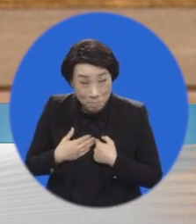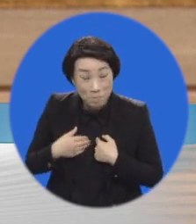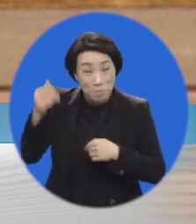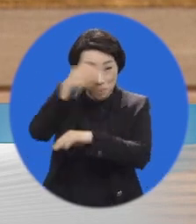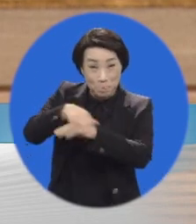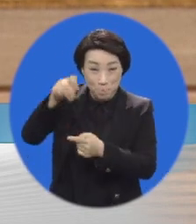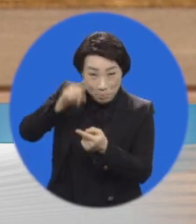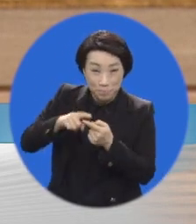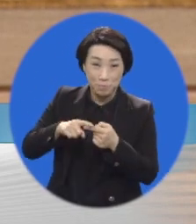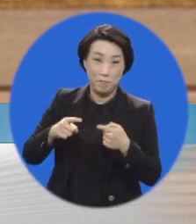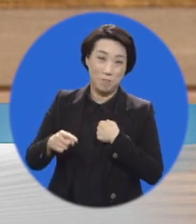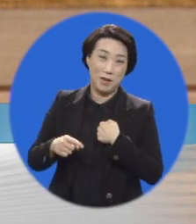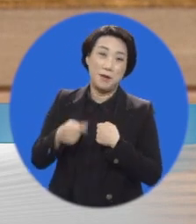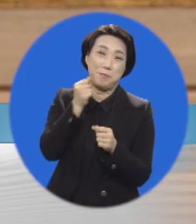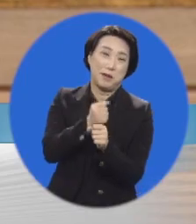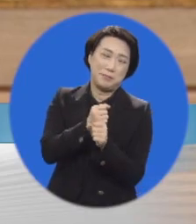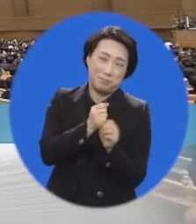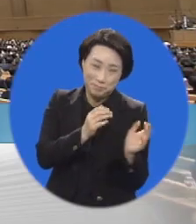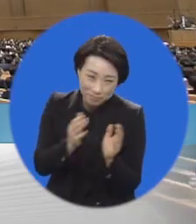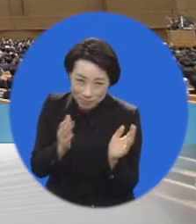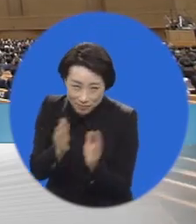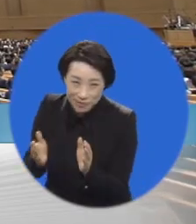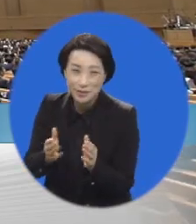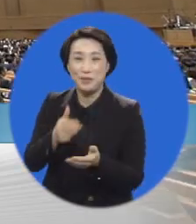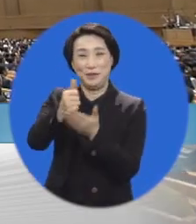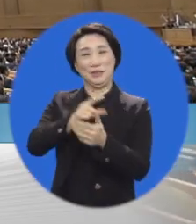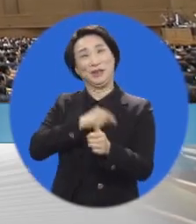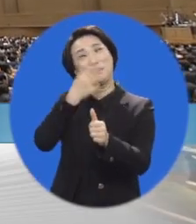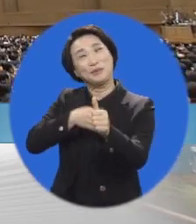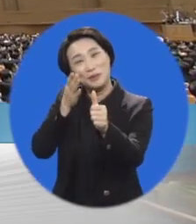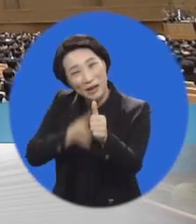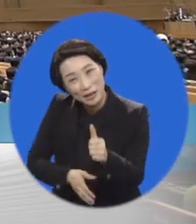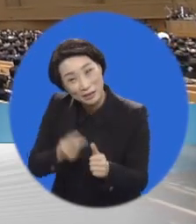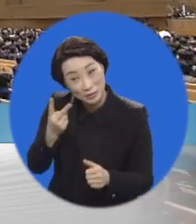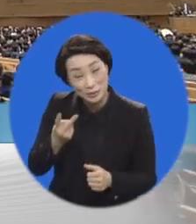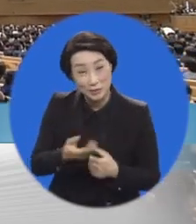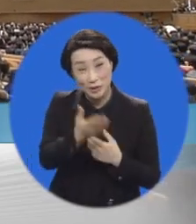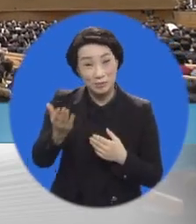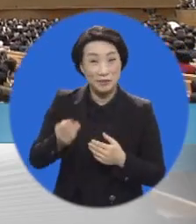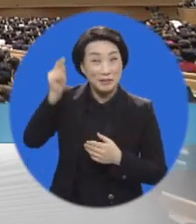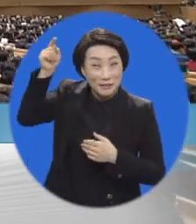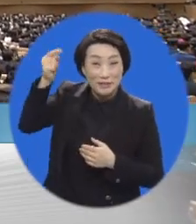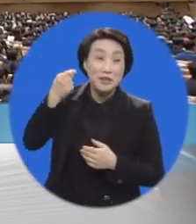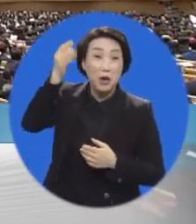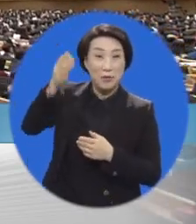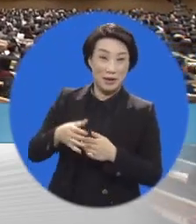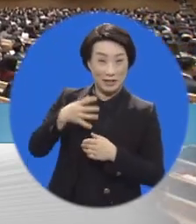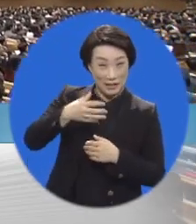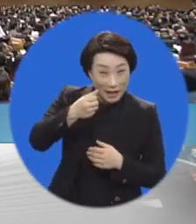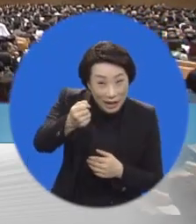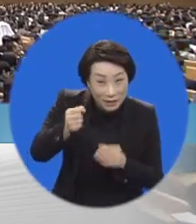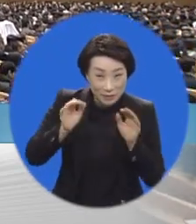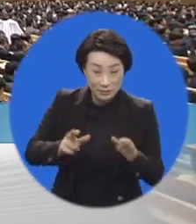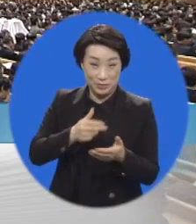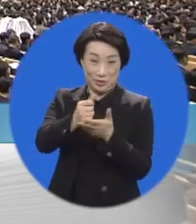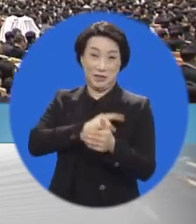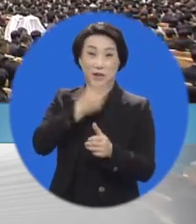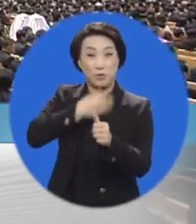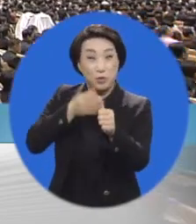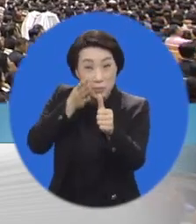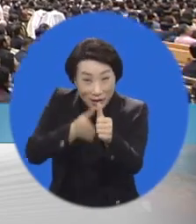설계대로 나를 만들어가기를 주님의 이름으로 축원합니다. 그리고 그날의 영광을 보시기를 주님의 이름으로